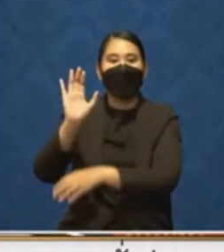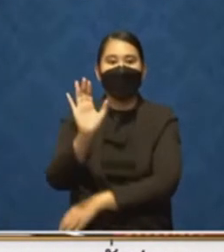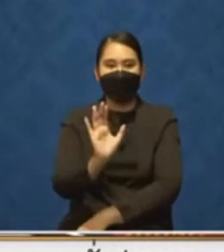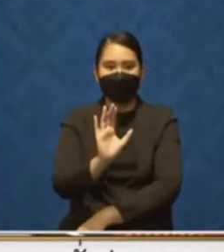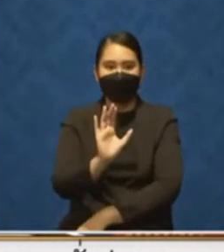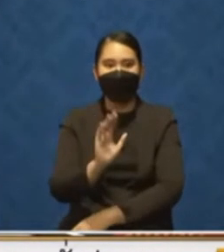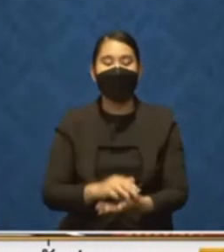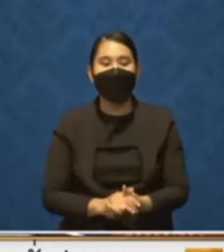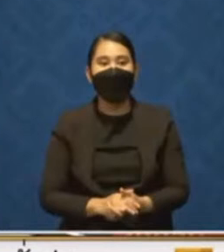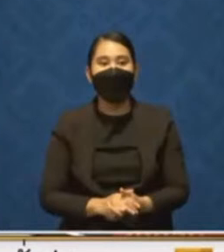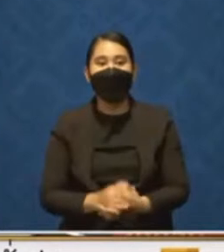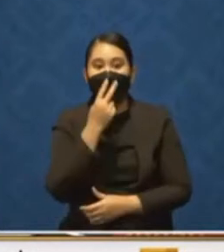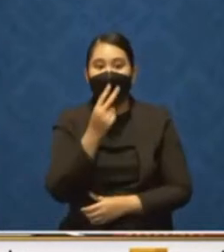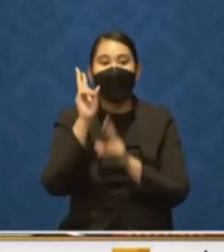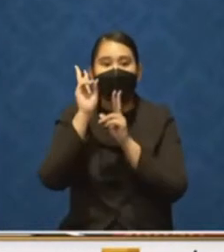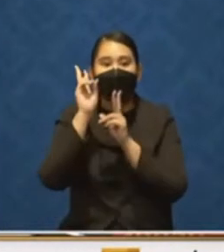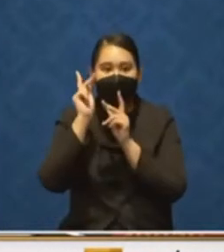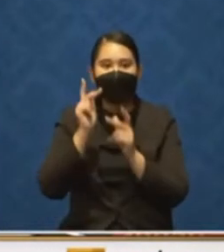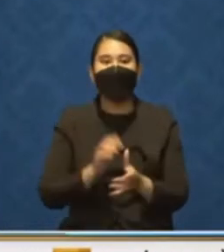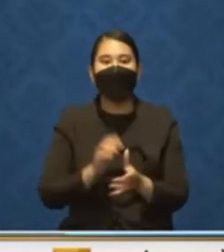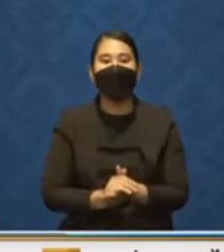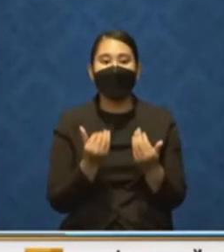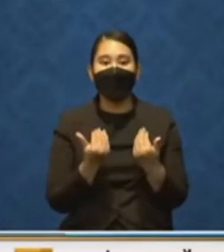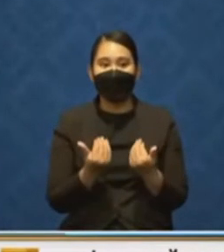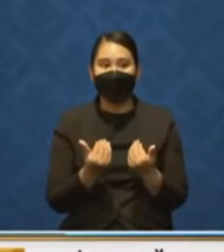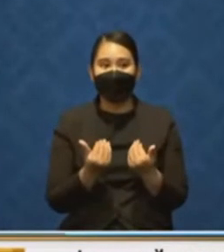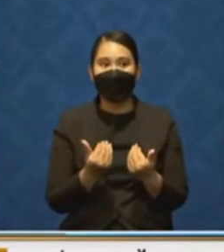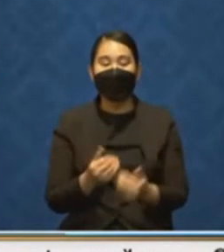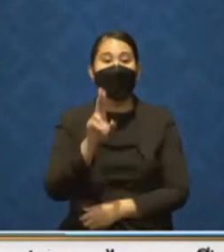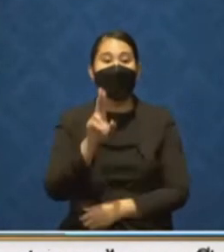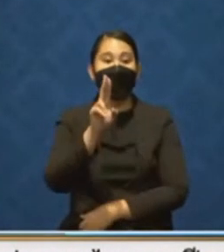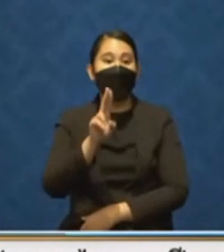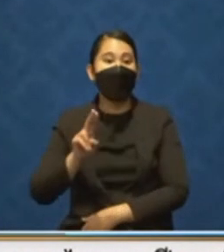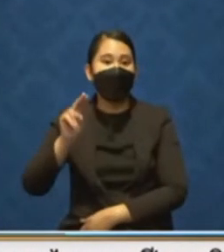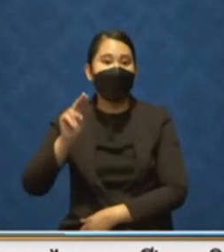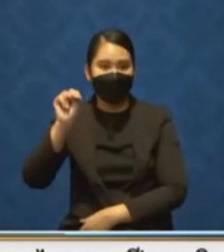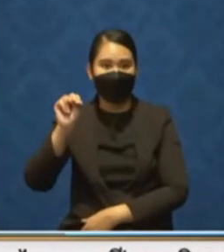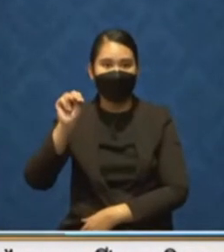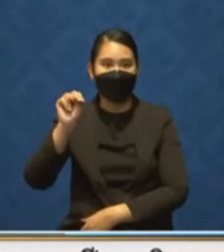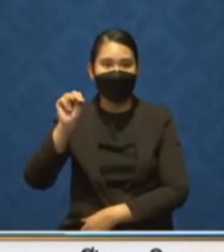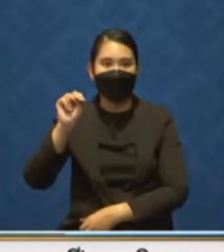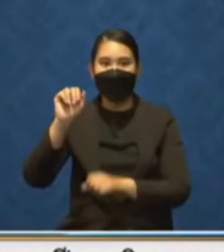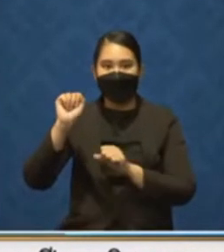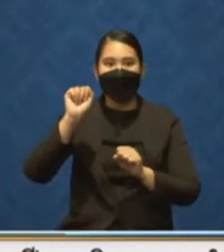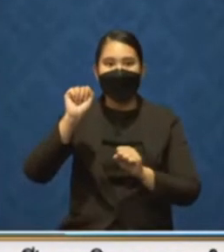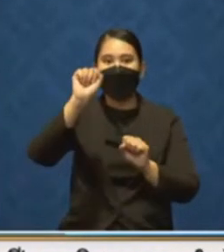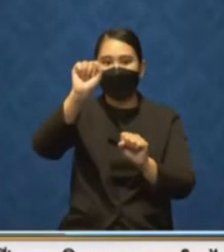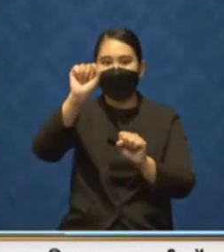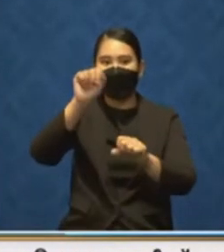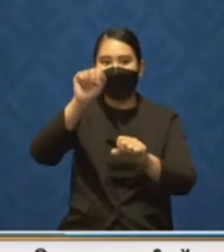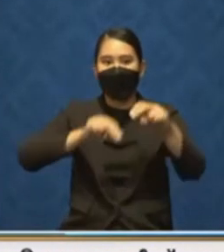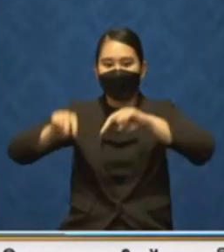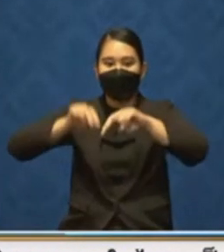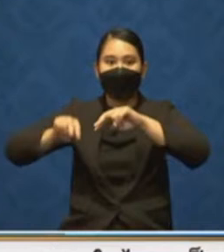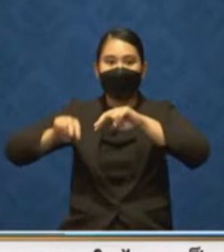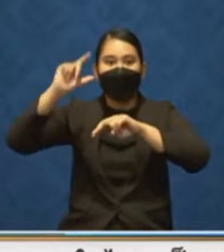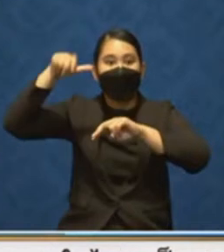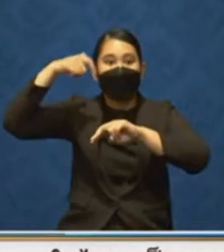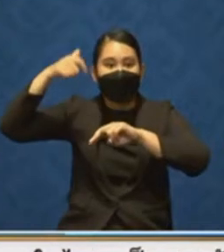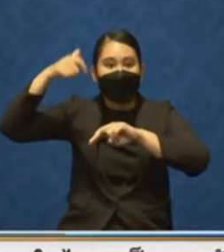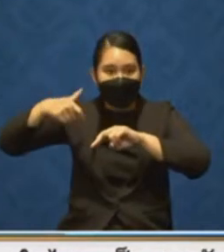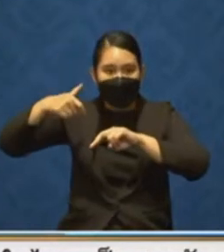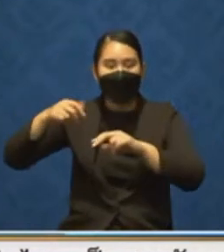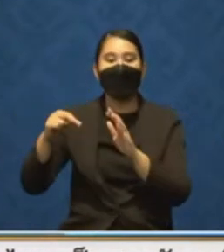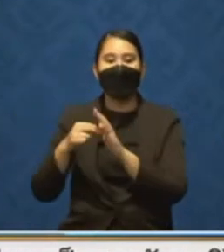เกี่ยวกับการต่างประเทศบ้างท่านจะทราบดีว่าตอนนี้สหประชาชาติกำลังดำเนินการในการตรวจสอบพม่าว่าเป็นอาชญากรรม